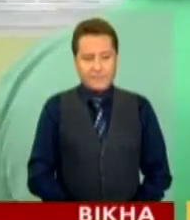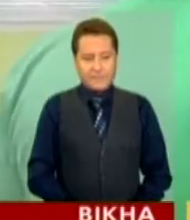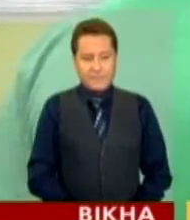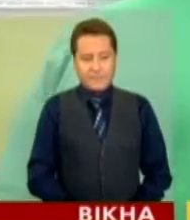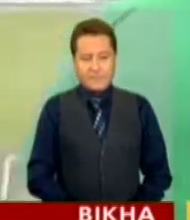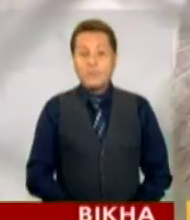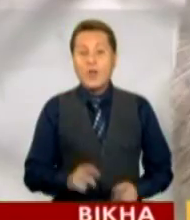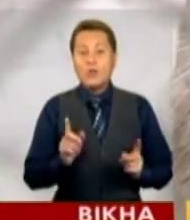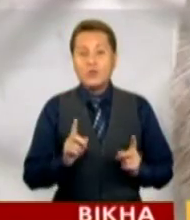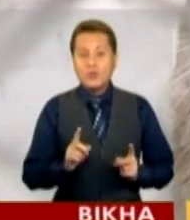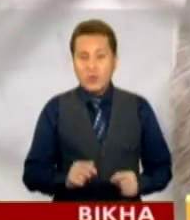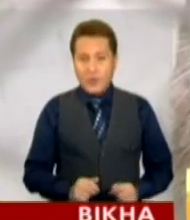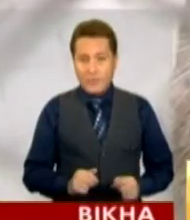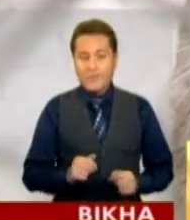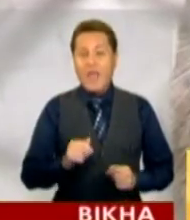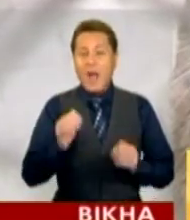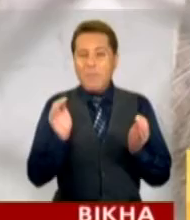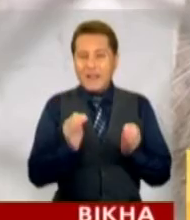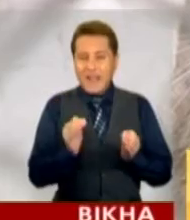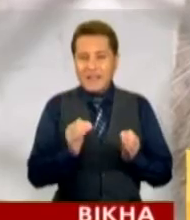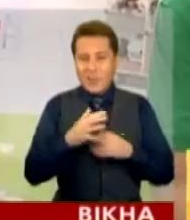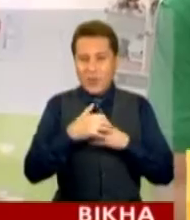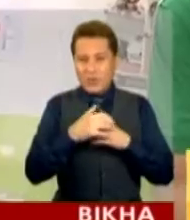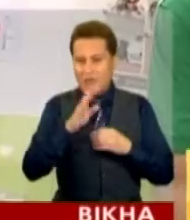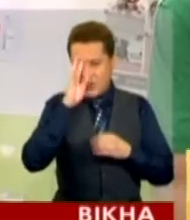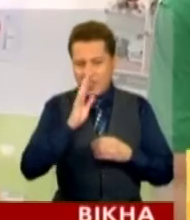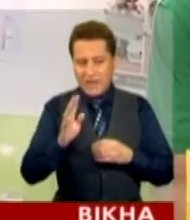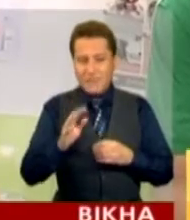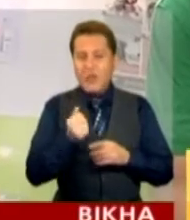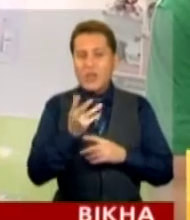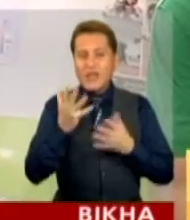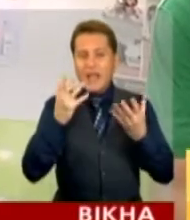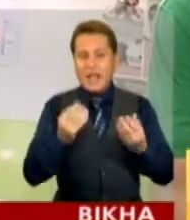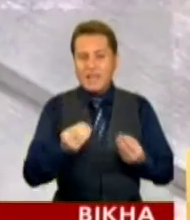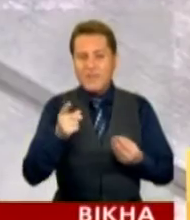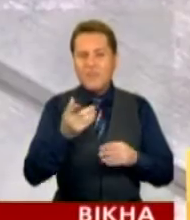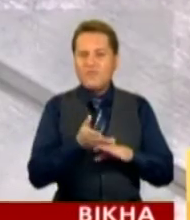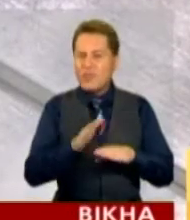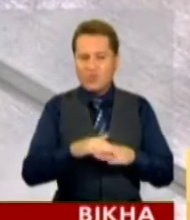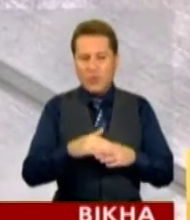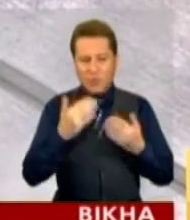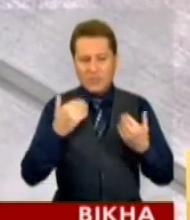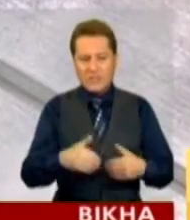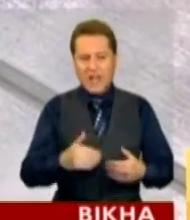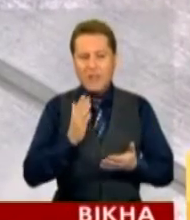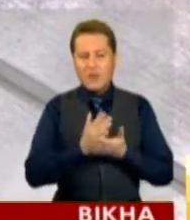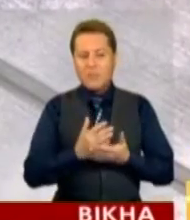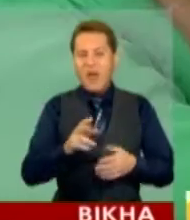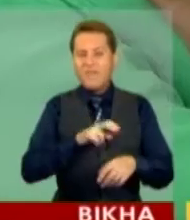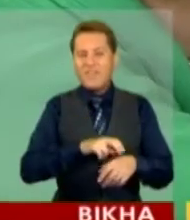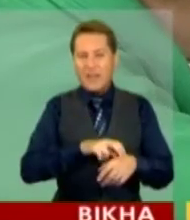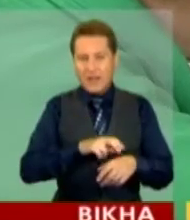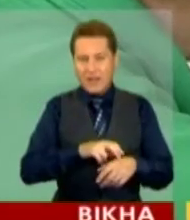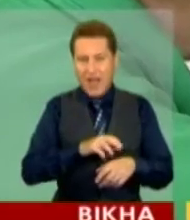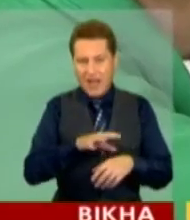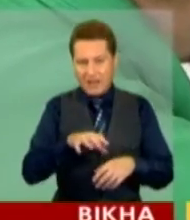Ну що ти, друже? Маленькому сірому кошеняті лише 4 місяці. От уже кілька днів, як він у тяжкому стані перебуває у ветеринарній клініці.